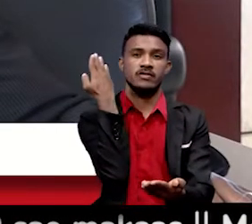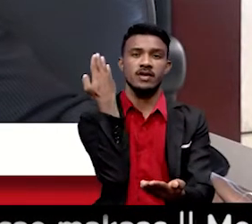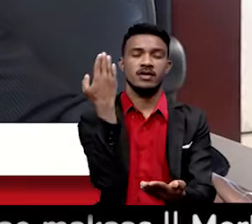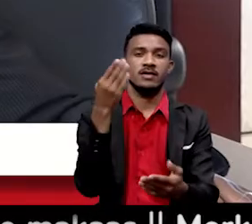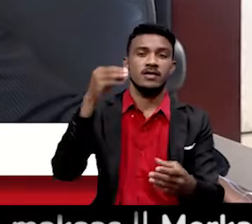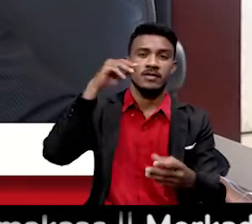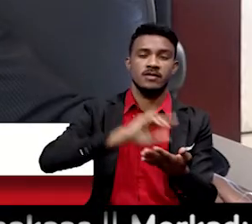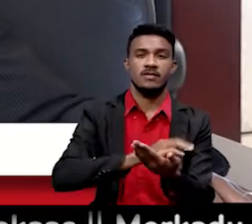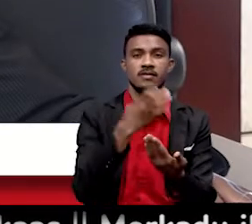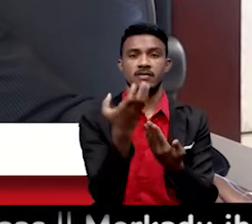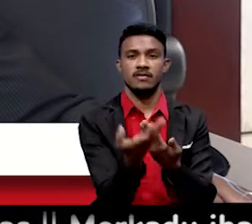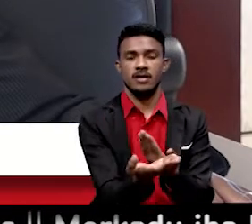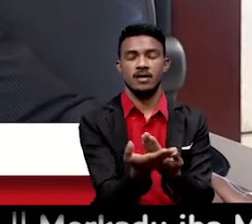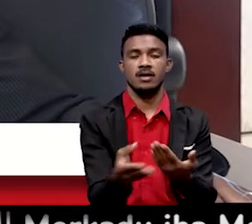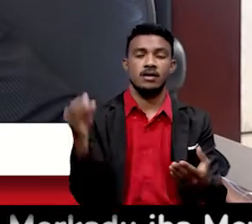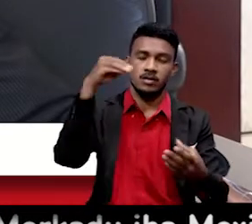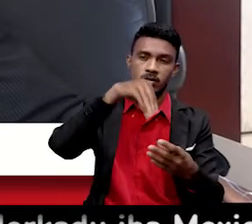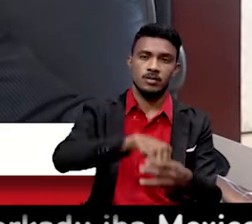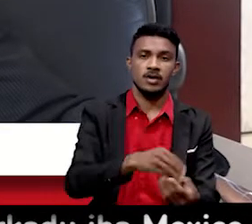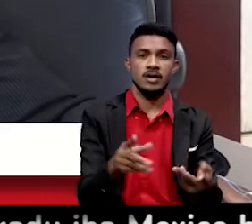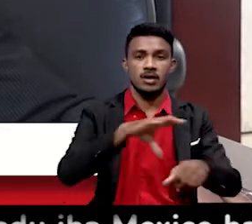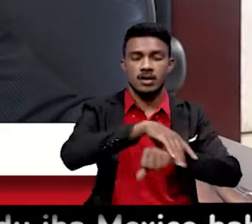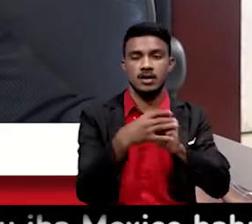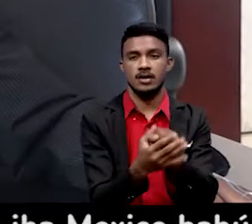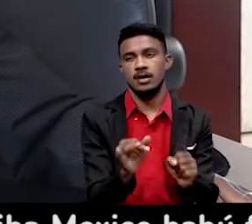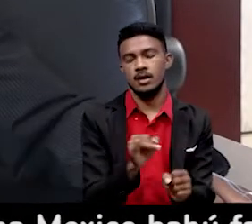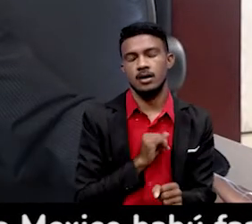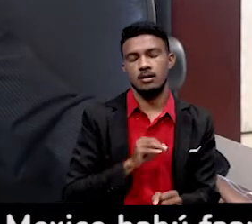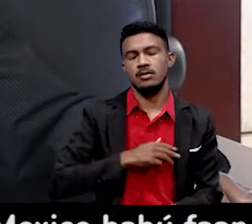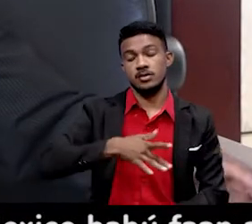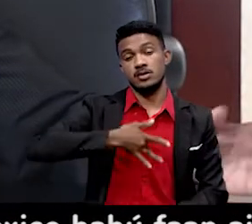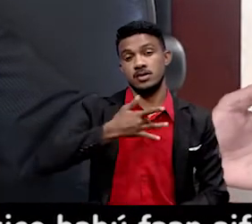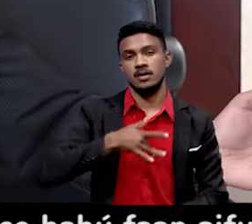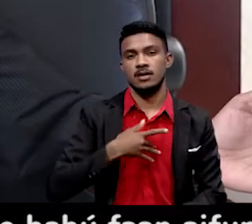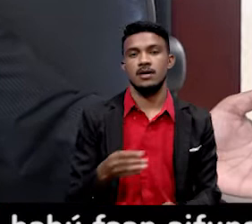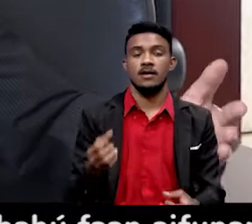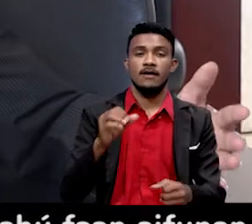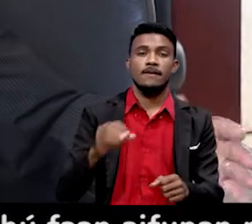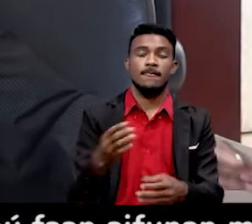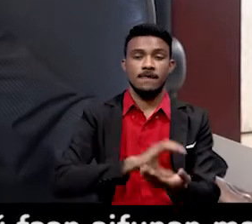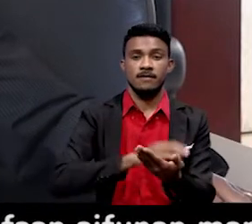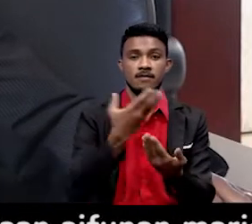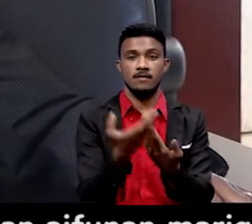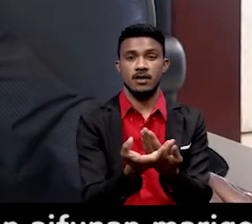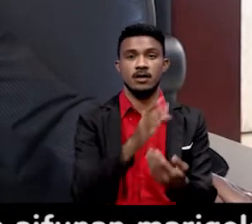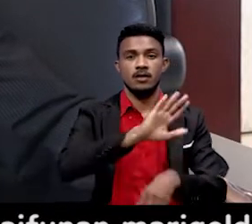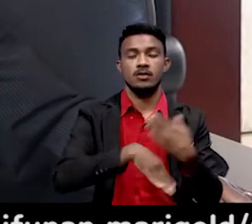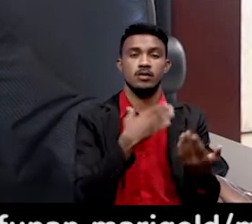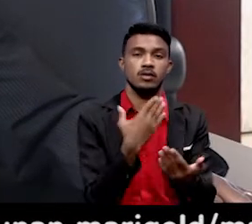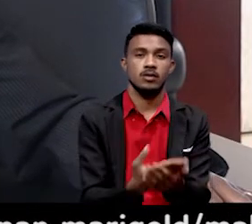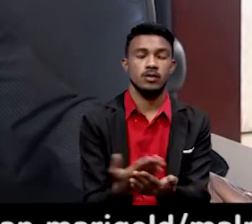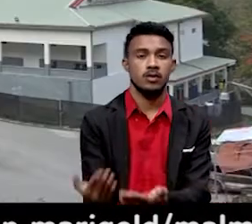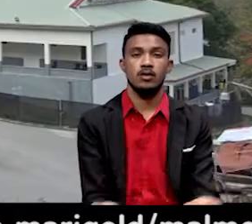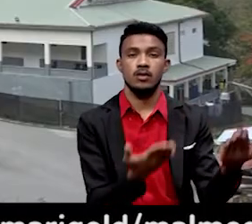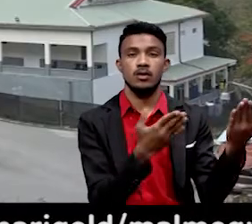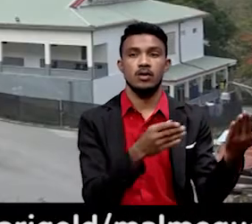tumbe. Fakar tumbe herai ne mas hau sei senti hela. Fakar hotu hotu sira lalinda dau kana be mate